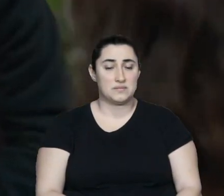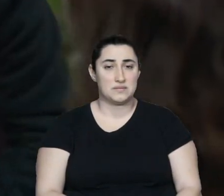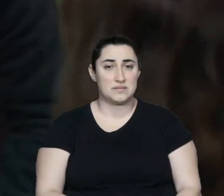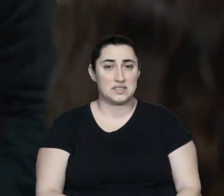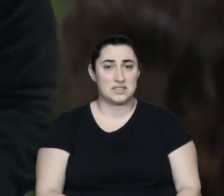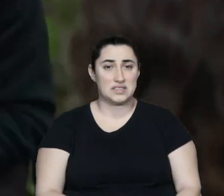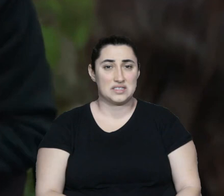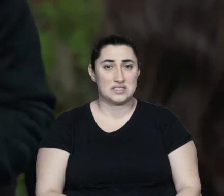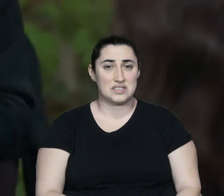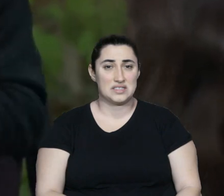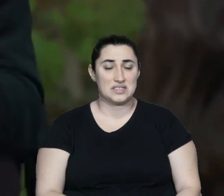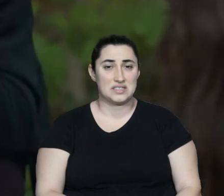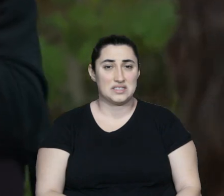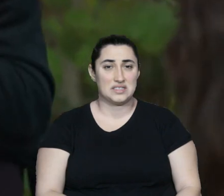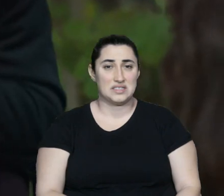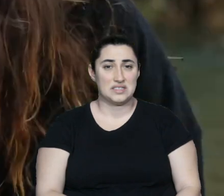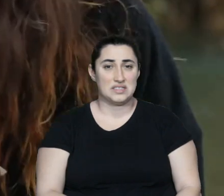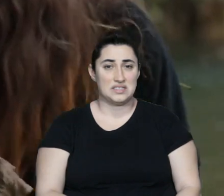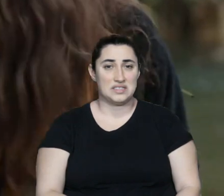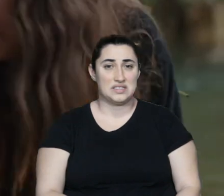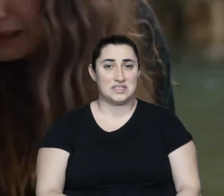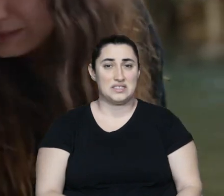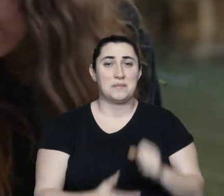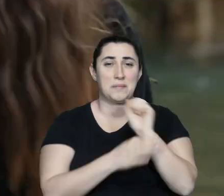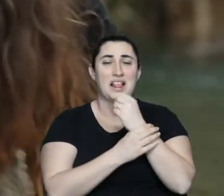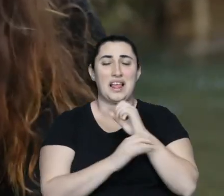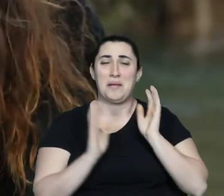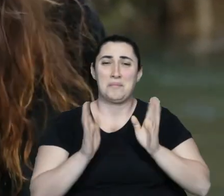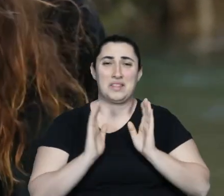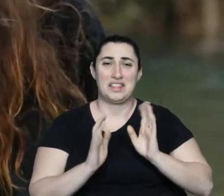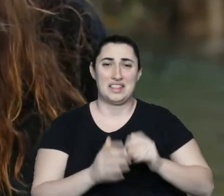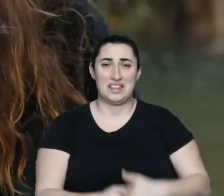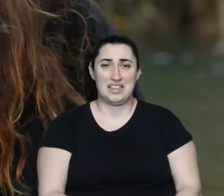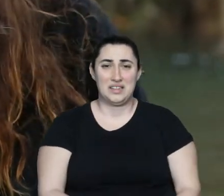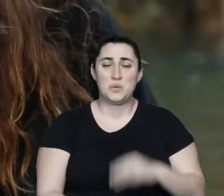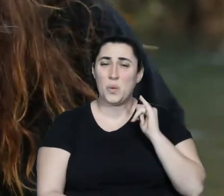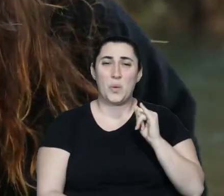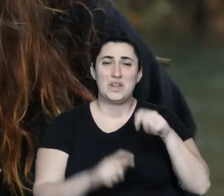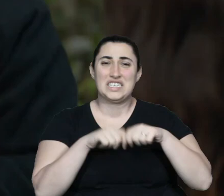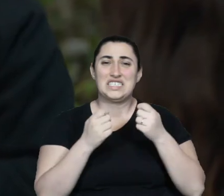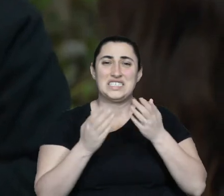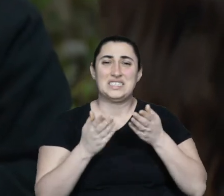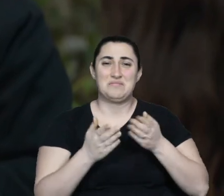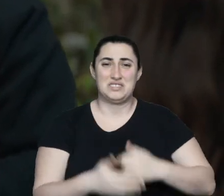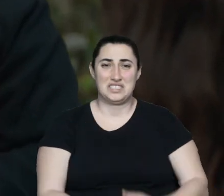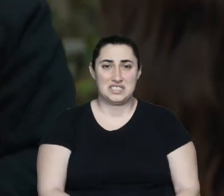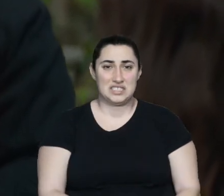çorabını da çıkardı. İsmail dövünüyor. Ay bileğim gitti. Bileğim çok kötü kırılmış.